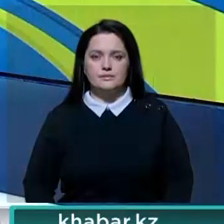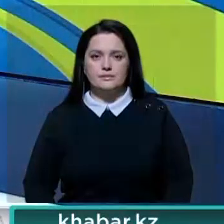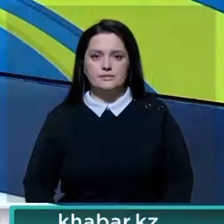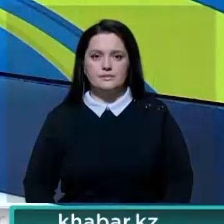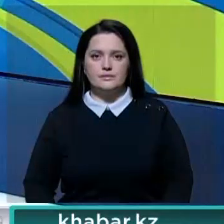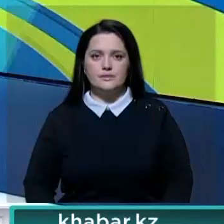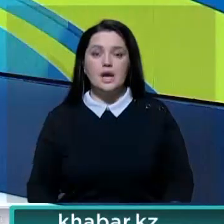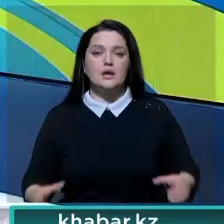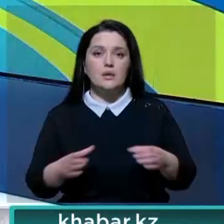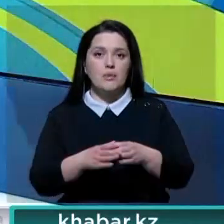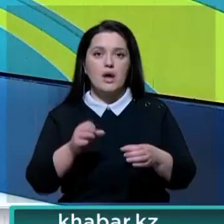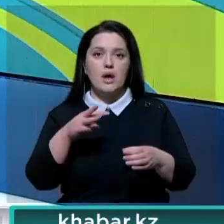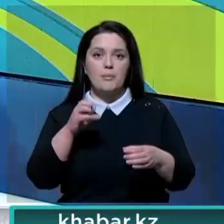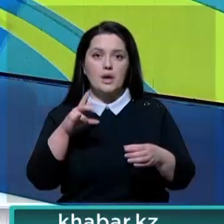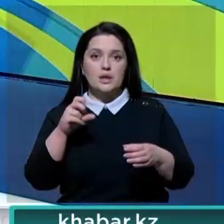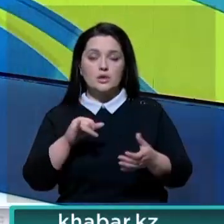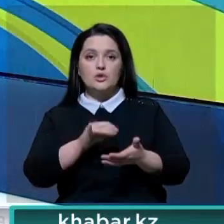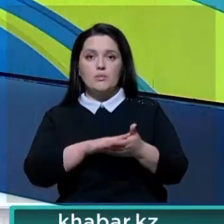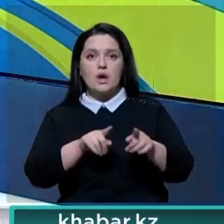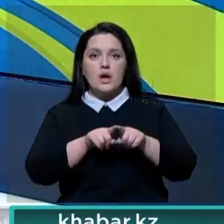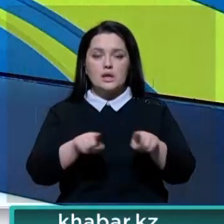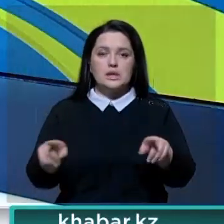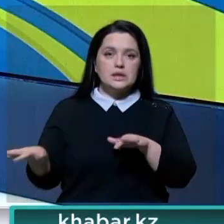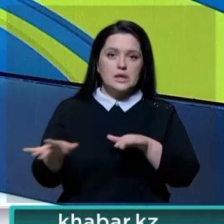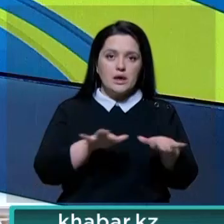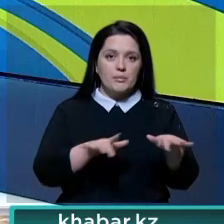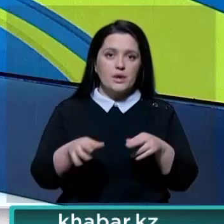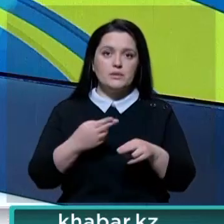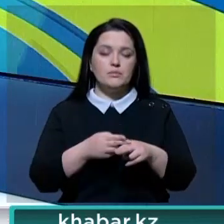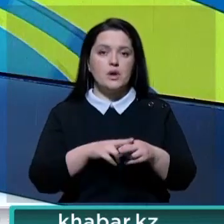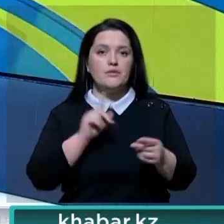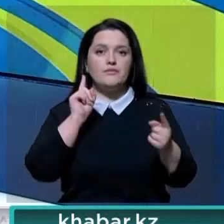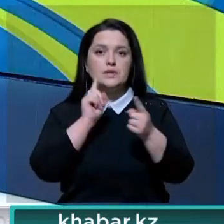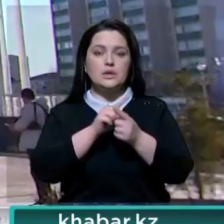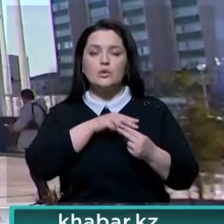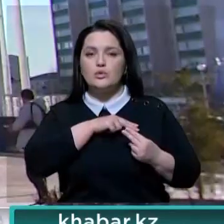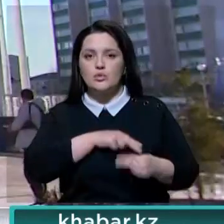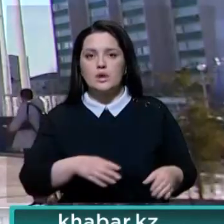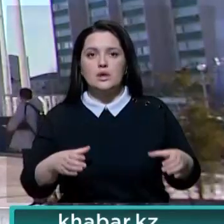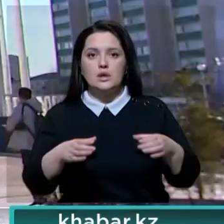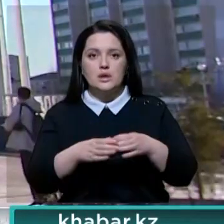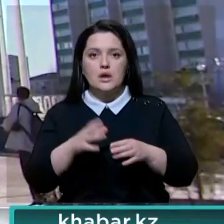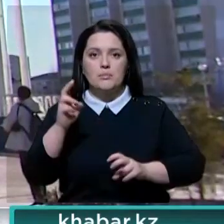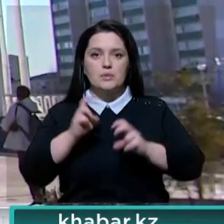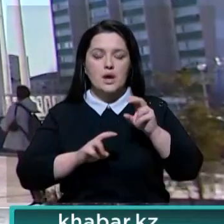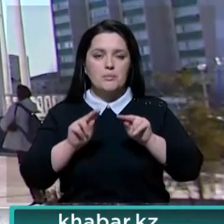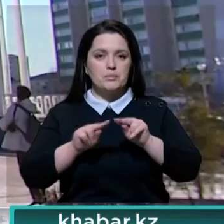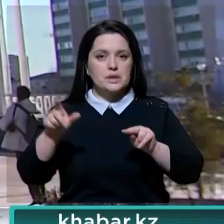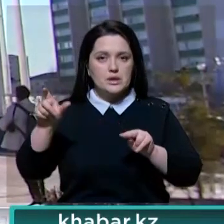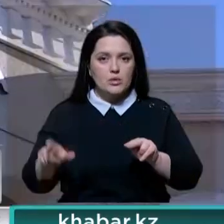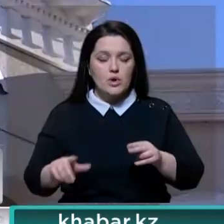предвыборный штаб партии аманад продолжает агит-компанию на западе Республики партийцы встретились с трудовыми коллективами предприятий